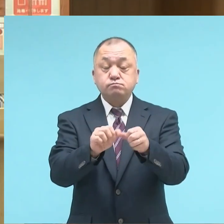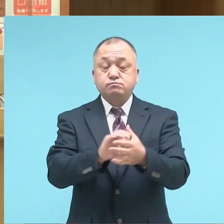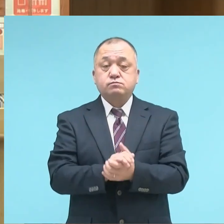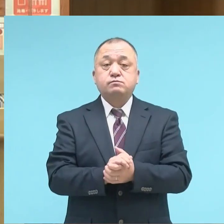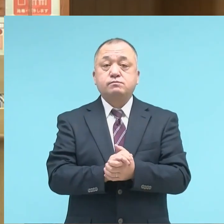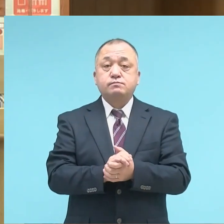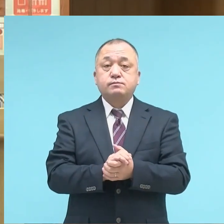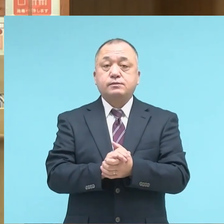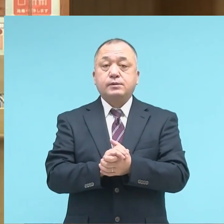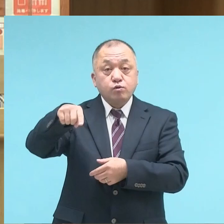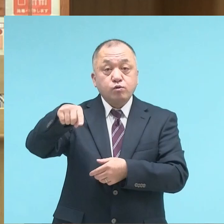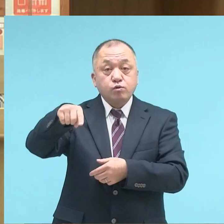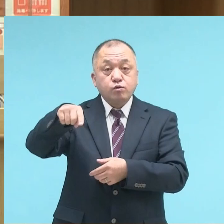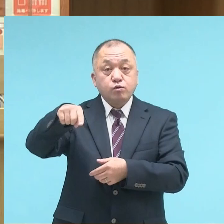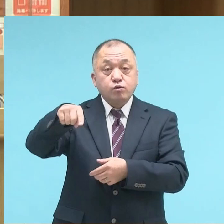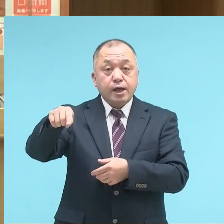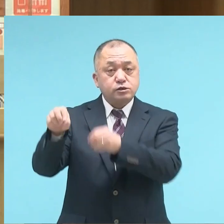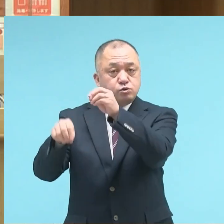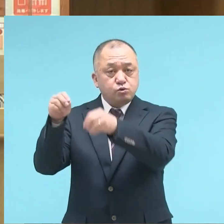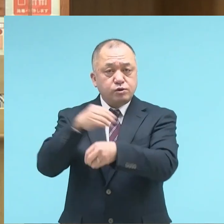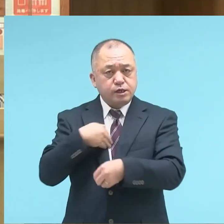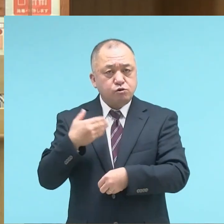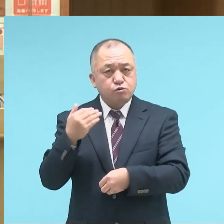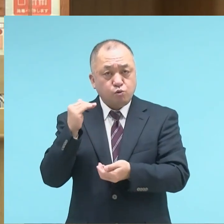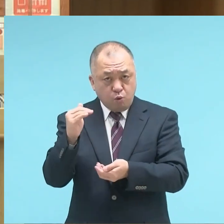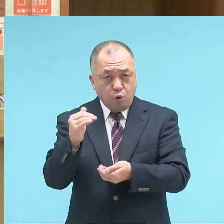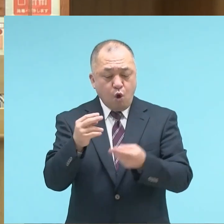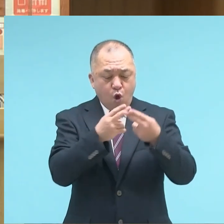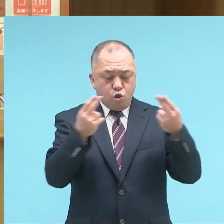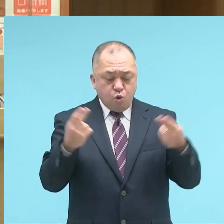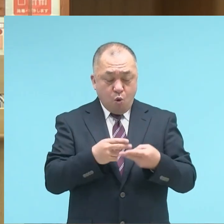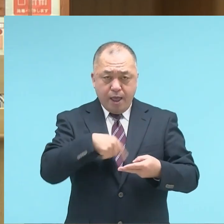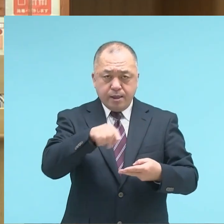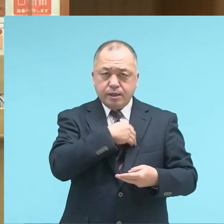また市内で調整ができること、道内でできること、全